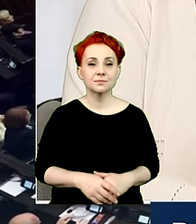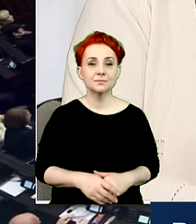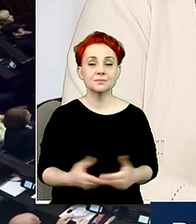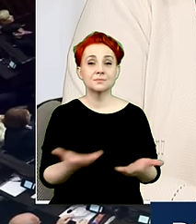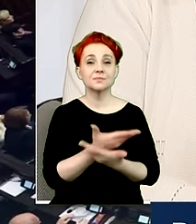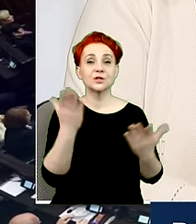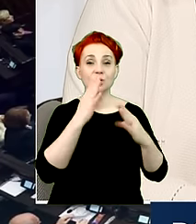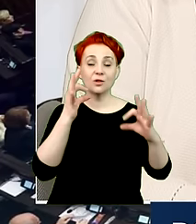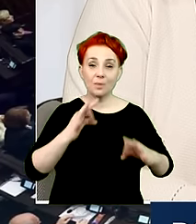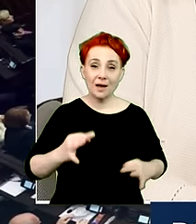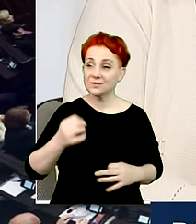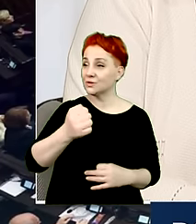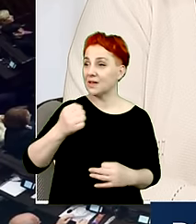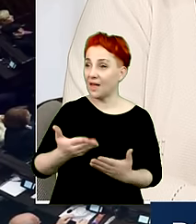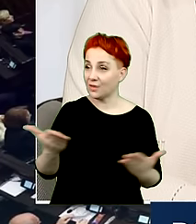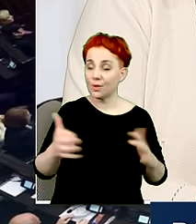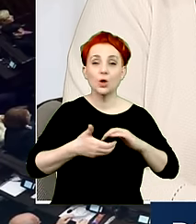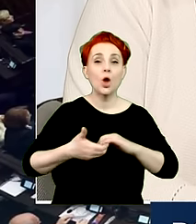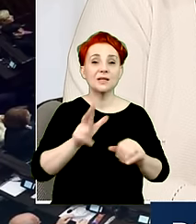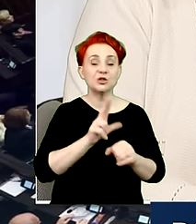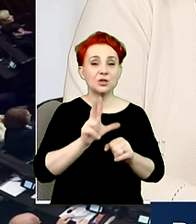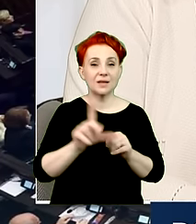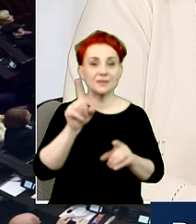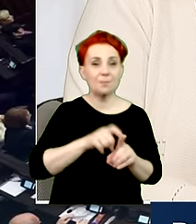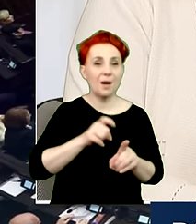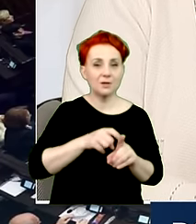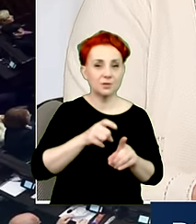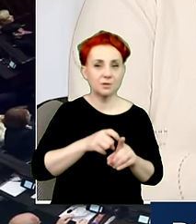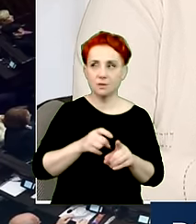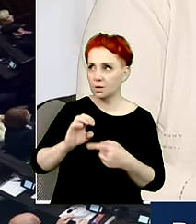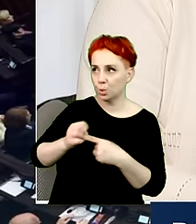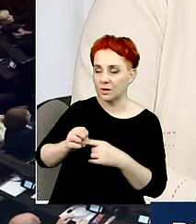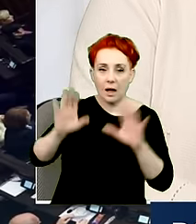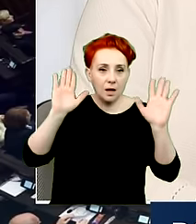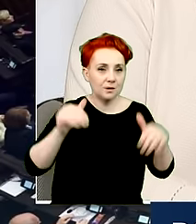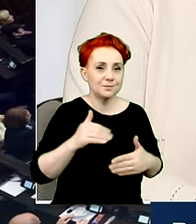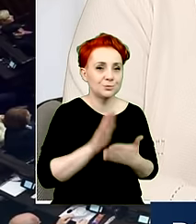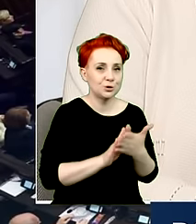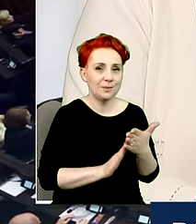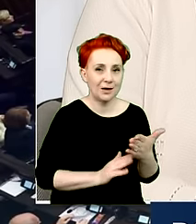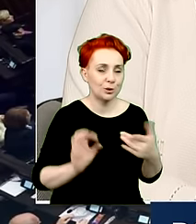państwo, koalicja 13 października zrobiła taki niesamowity...